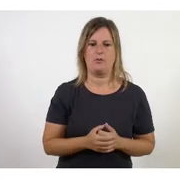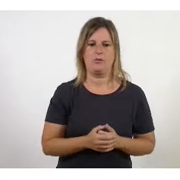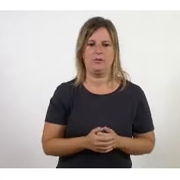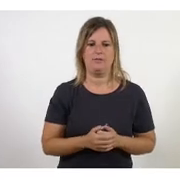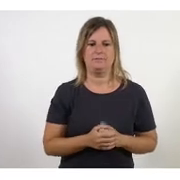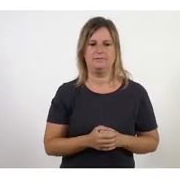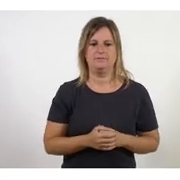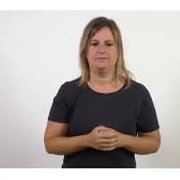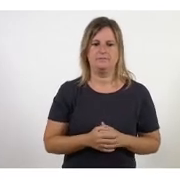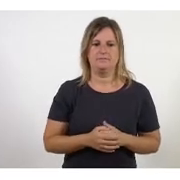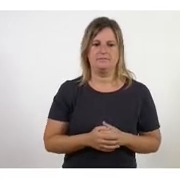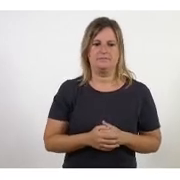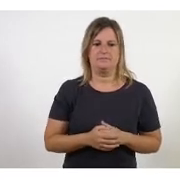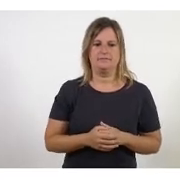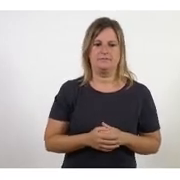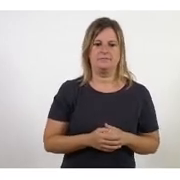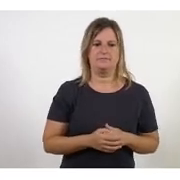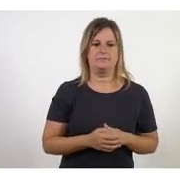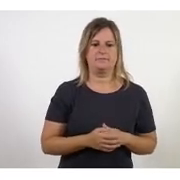Coincidint amb el quart aniversari.